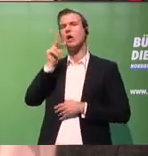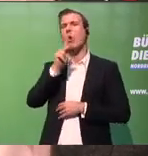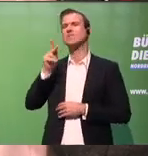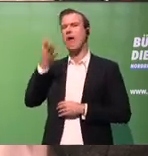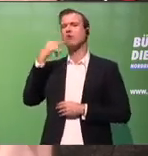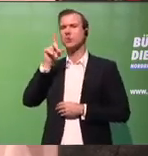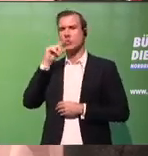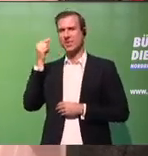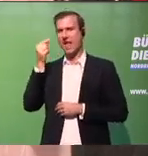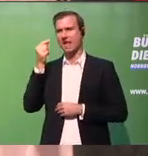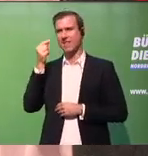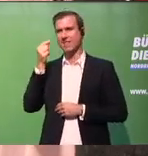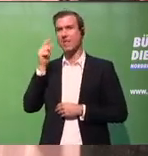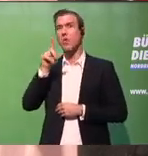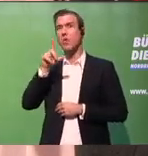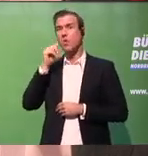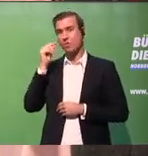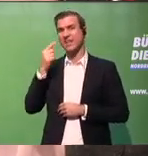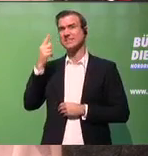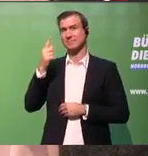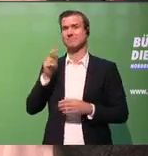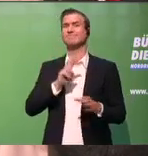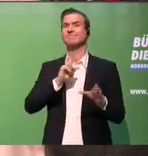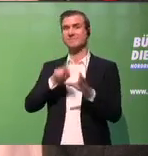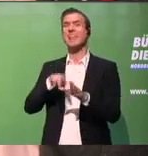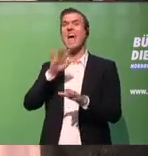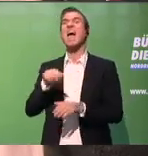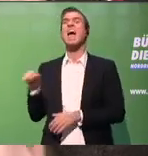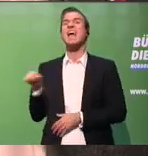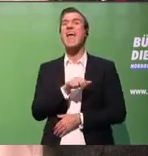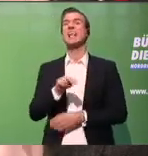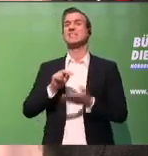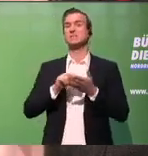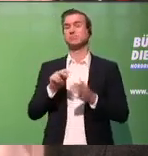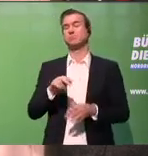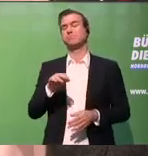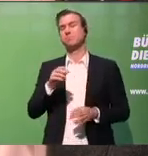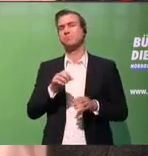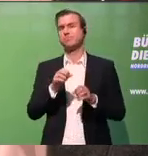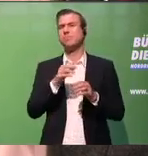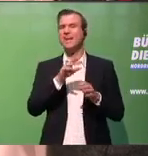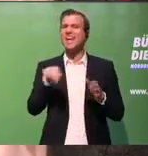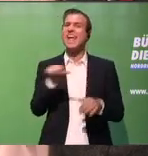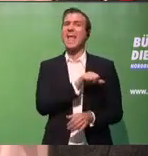Ungarn gehört jedoch zur Fidesz, diese rechtspopulistische Regierungspartei,